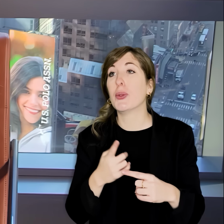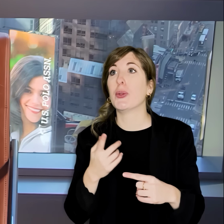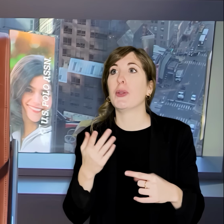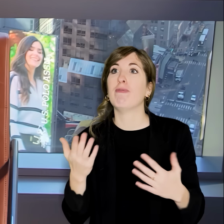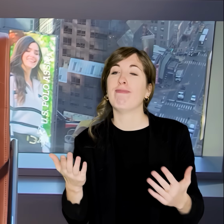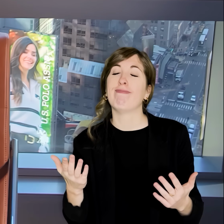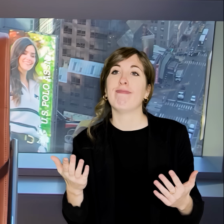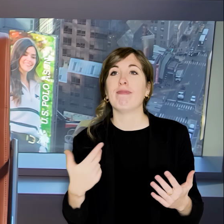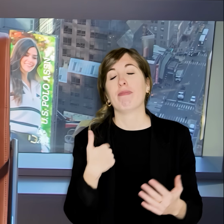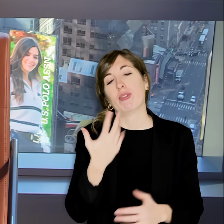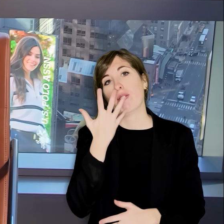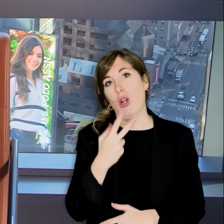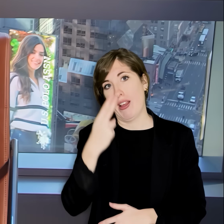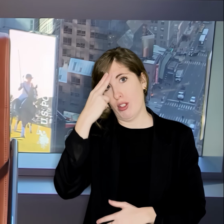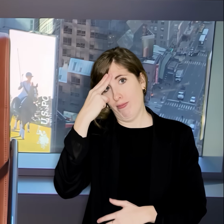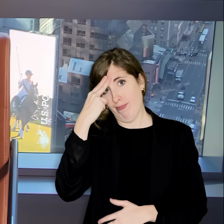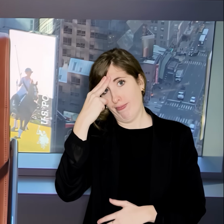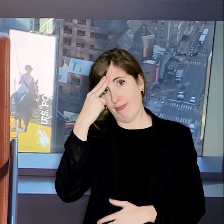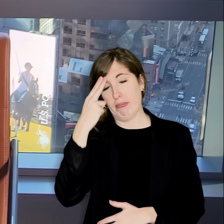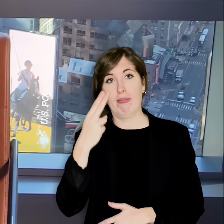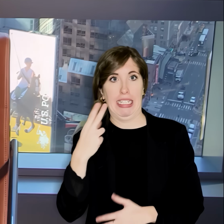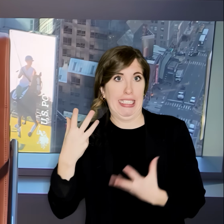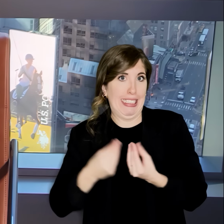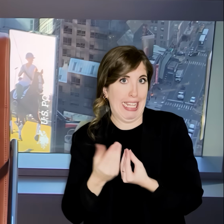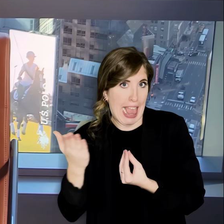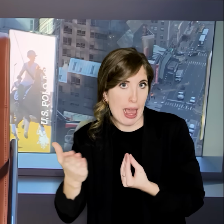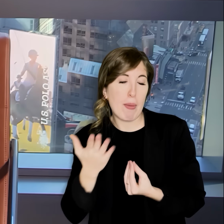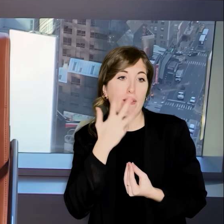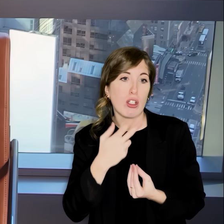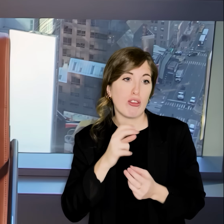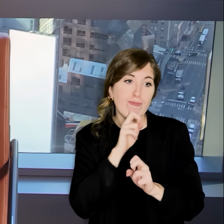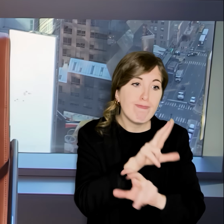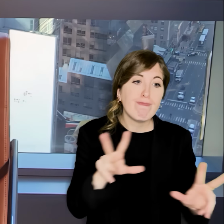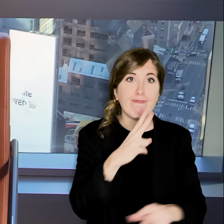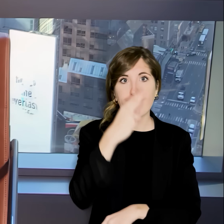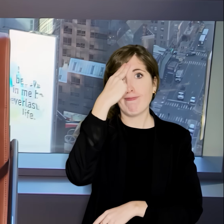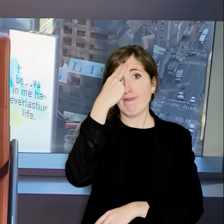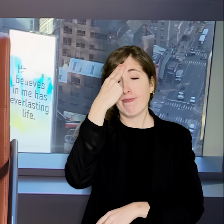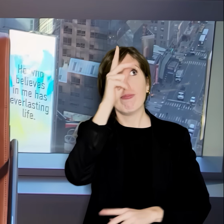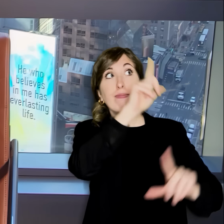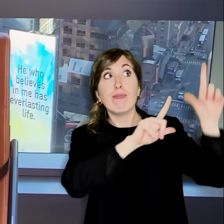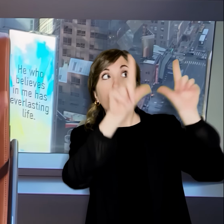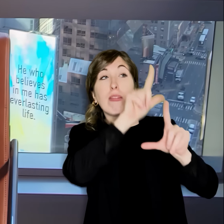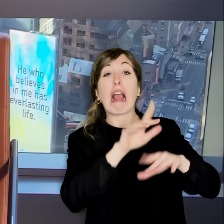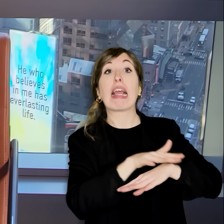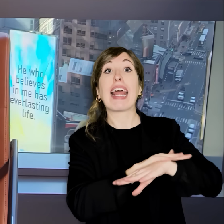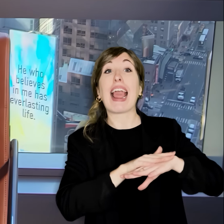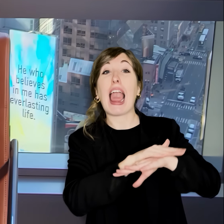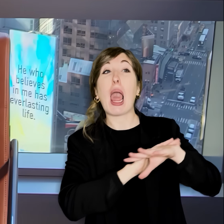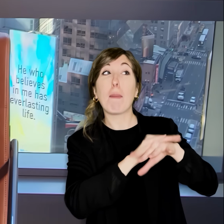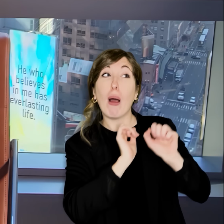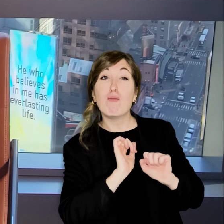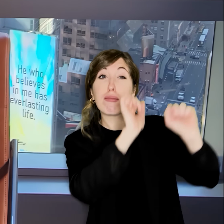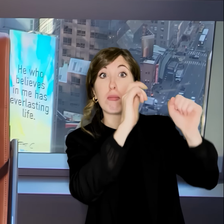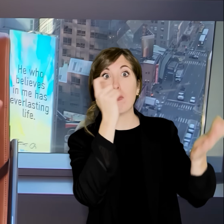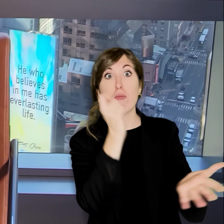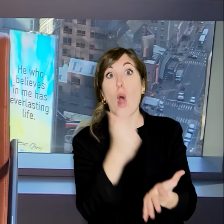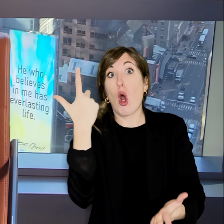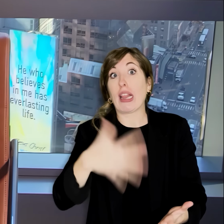Eh volevo ricordare appunto con lei quanto è importante applicare la crema solare Perché può sembrare una cavolata può